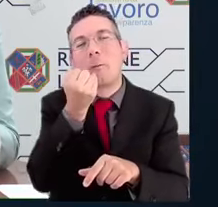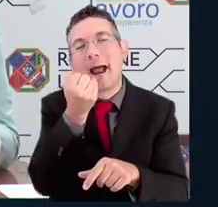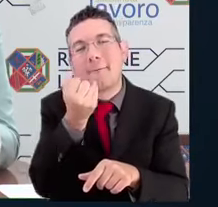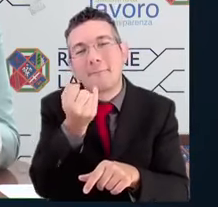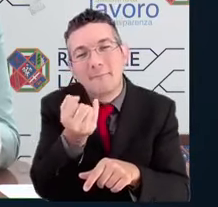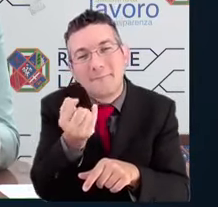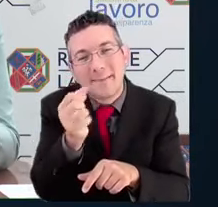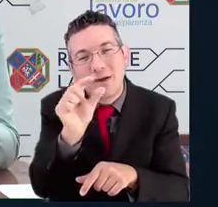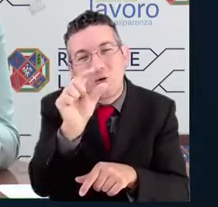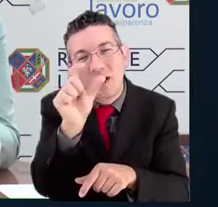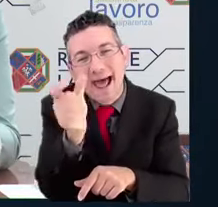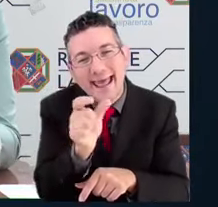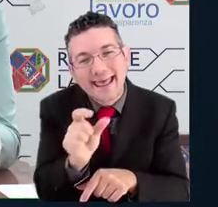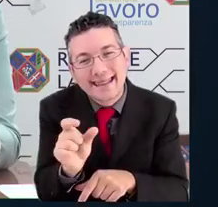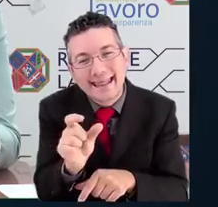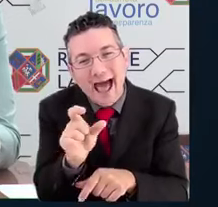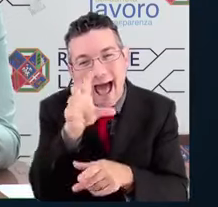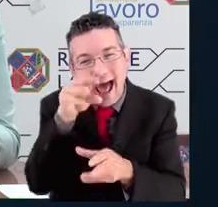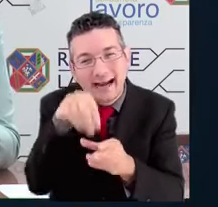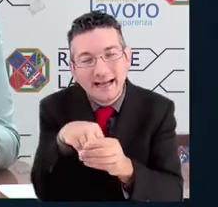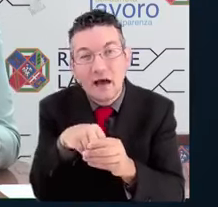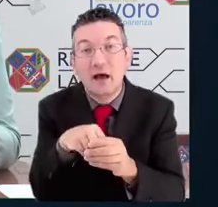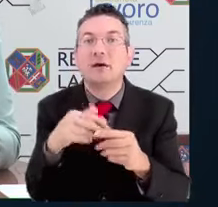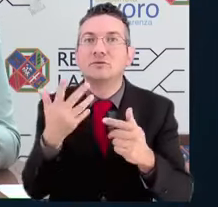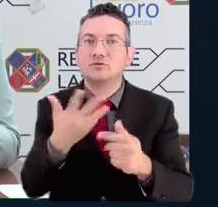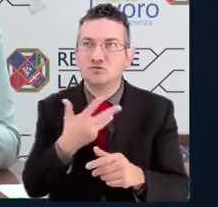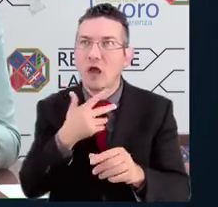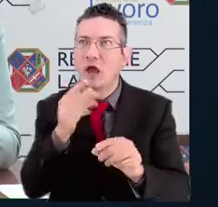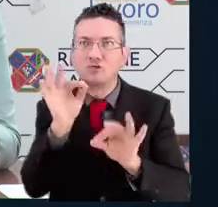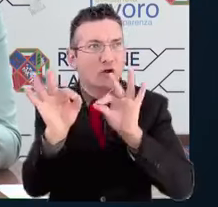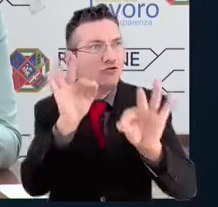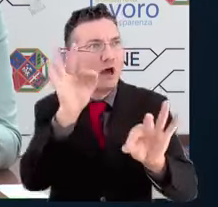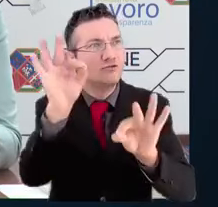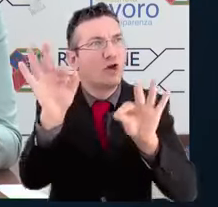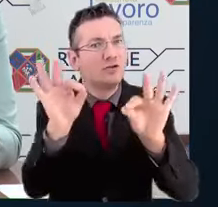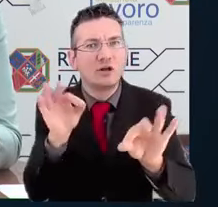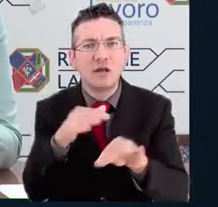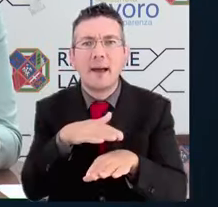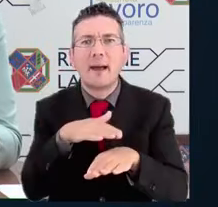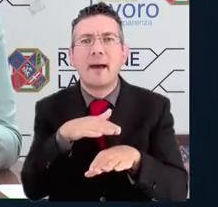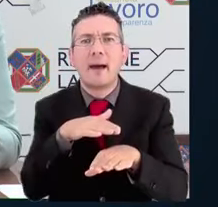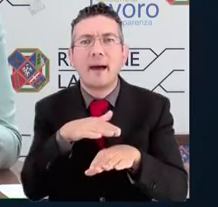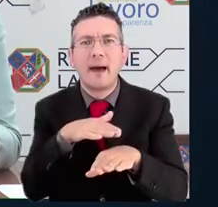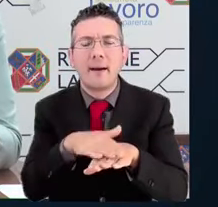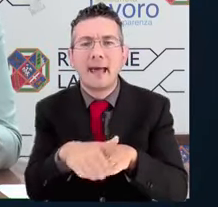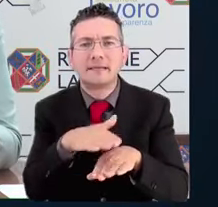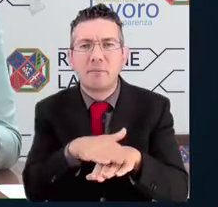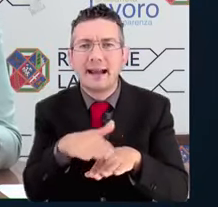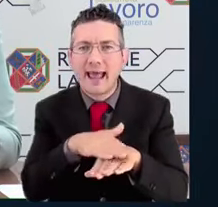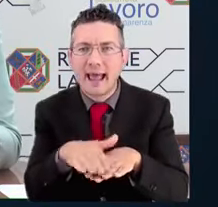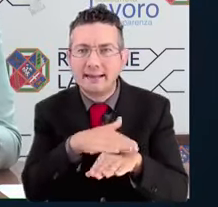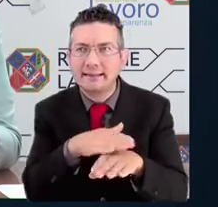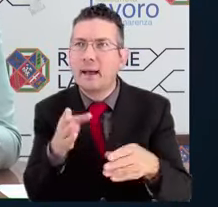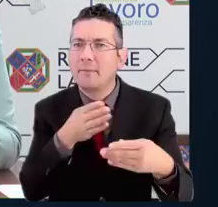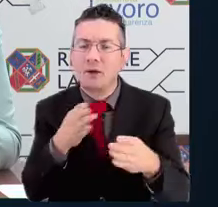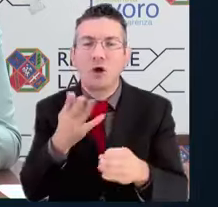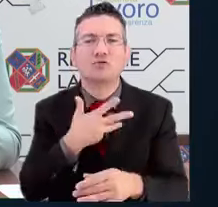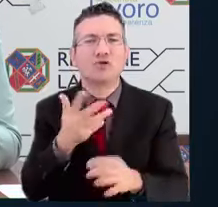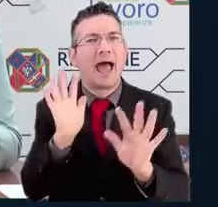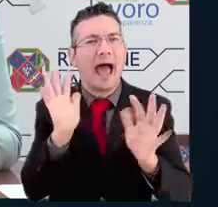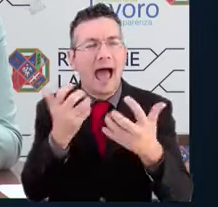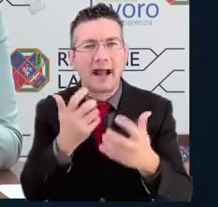percorsi esperienziali che aiutino a valorizzare a scoprire i territori che hanno del potenziale anno arte storia cultura